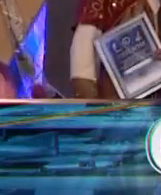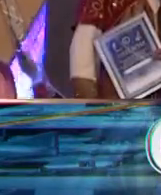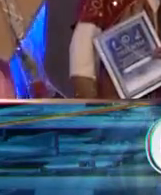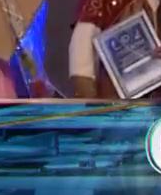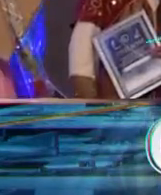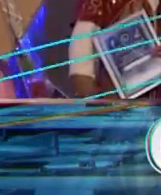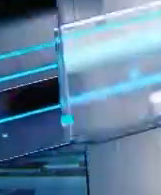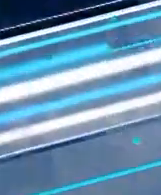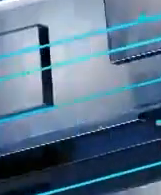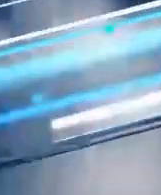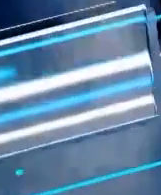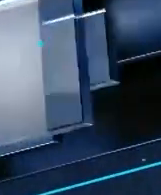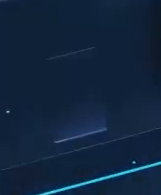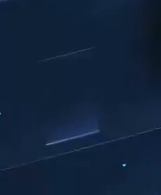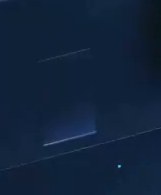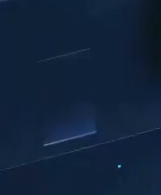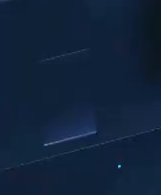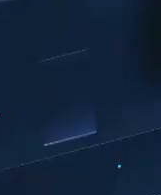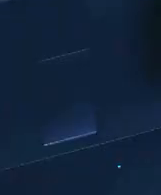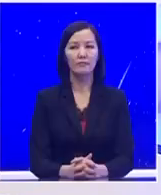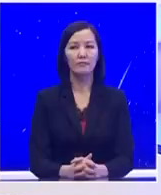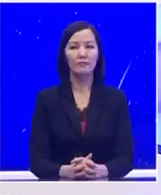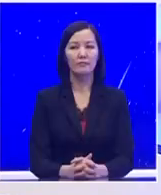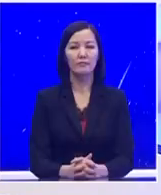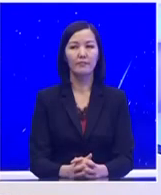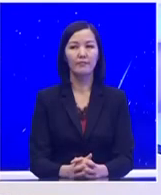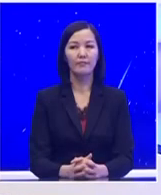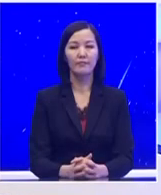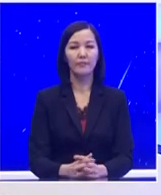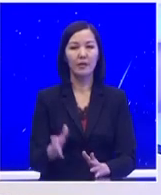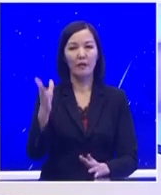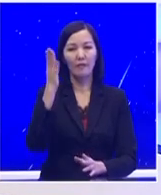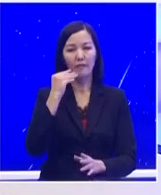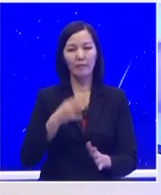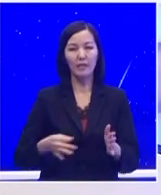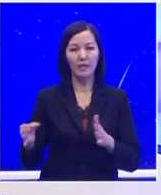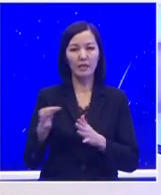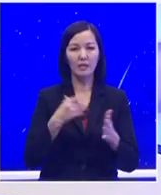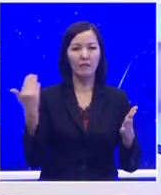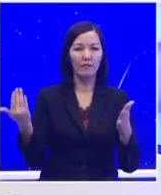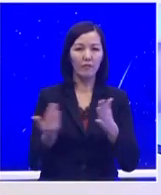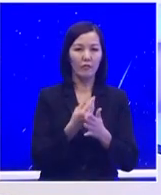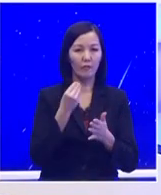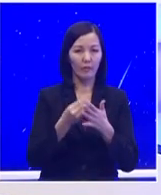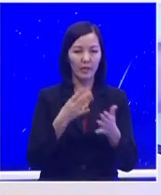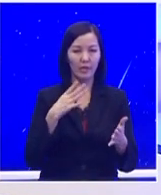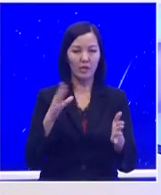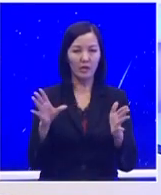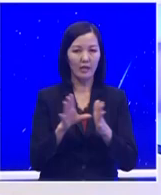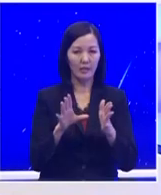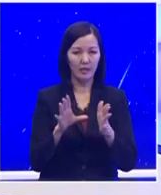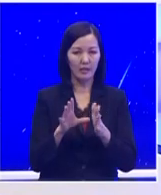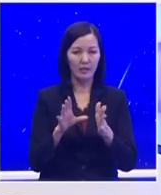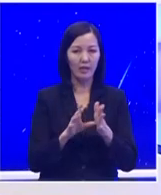музыкальный конкурс. Со скоростью света в Алматинской области